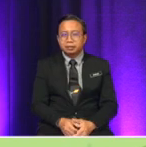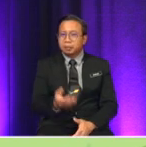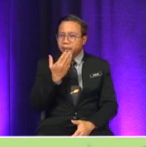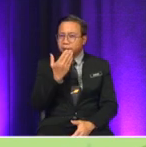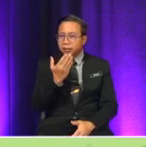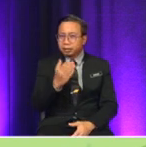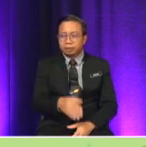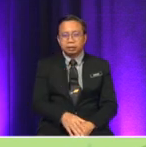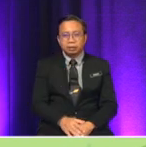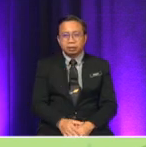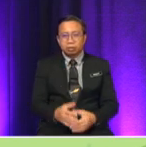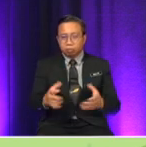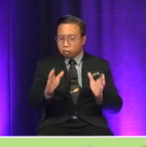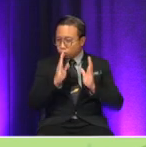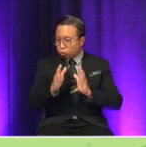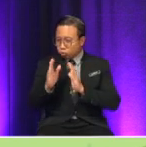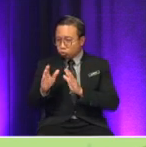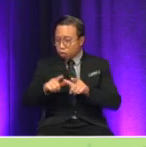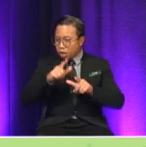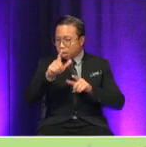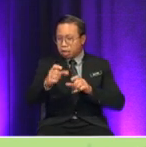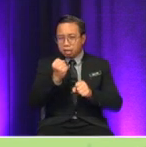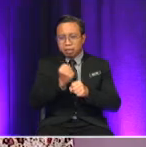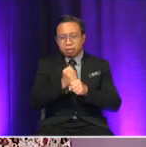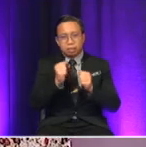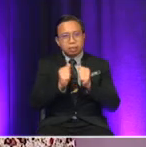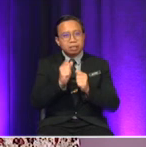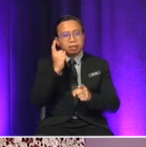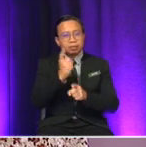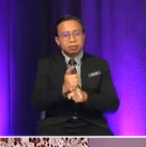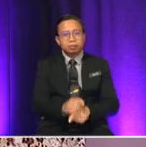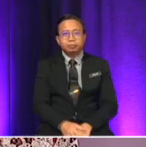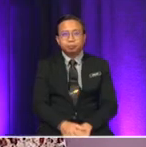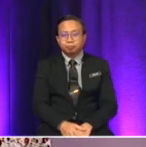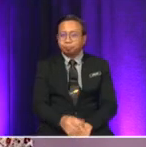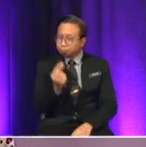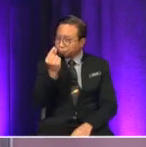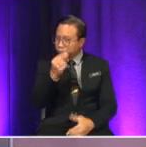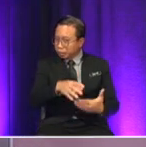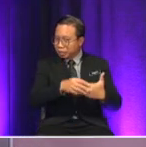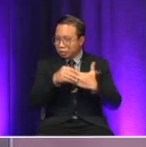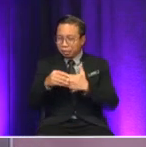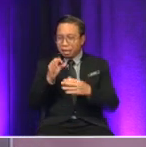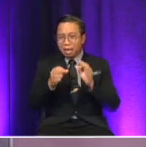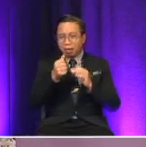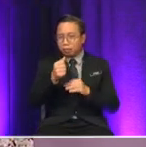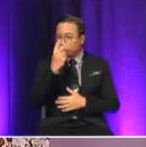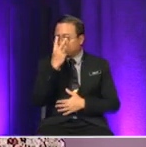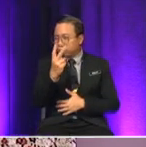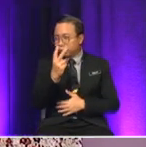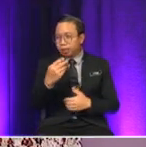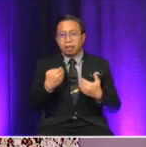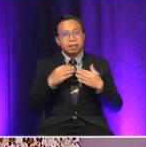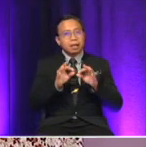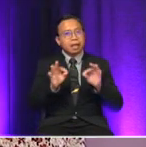kasih Lisa kerana boleh menyusun langkah kerja itu dengan betul. Baik, sedikit panduan daripada saya. Kalau kamu nampak sahaja